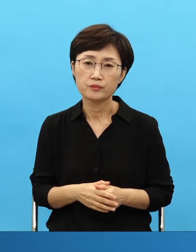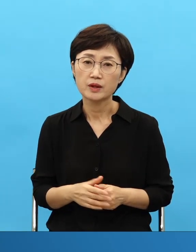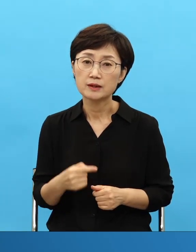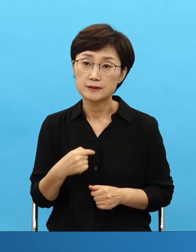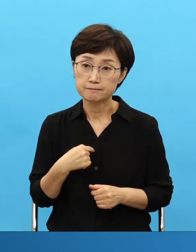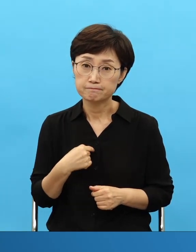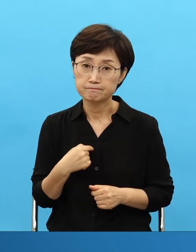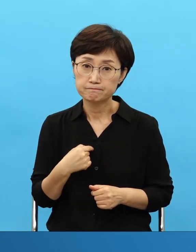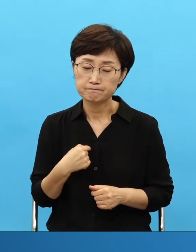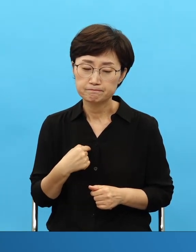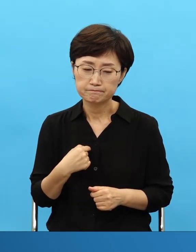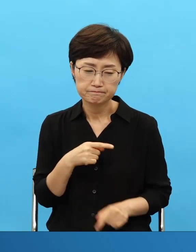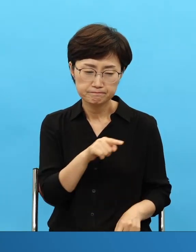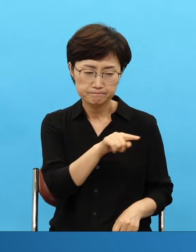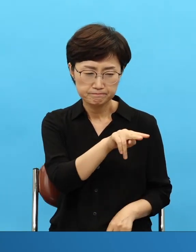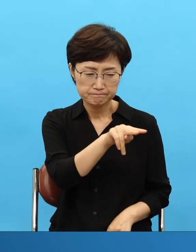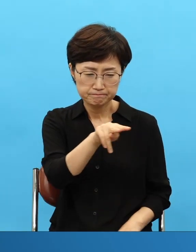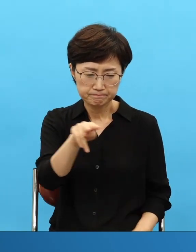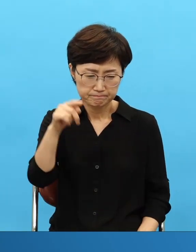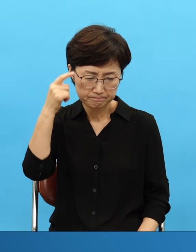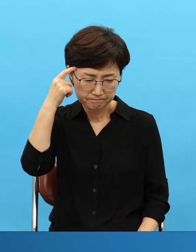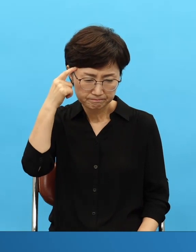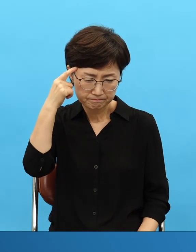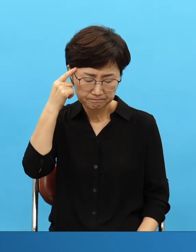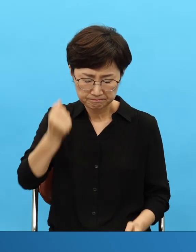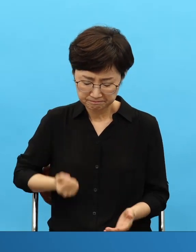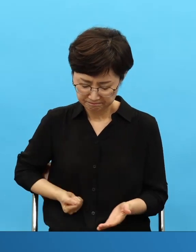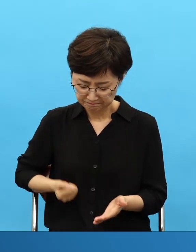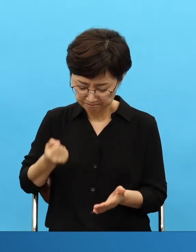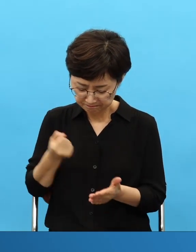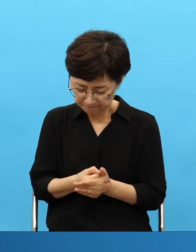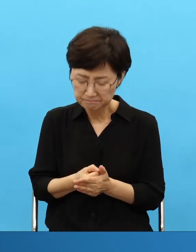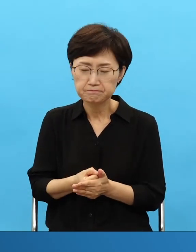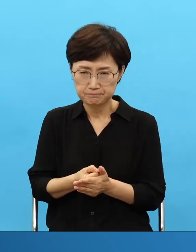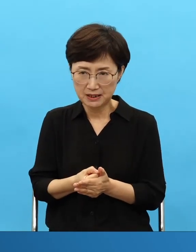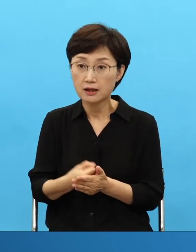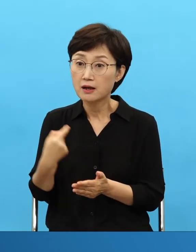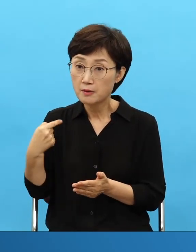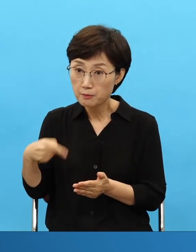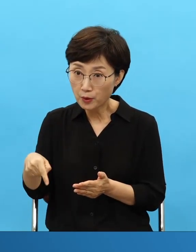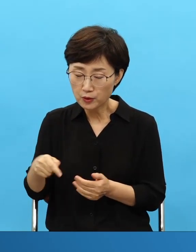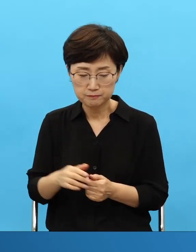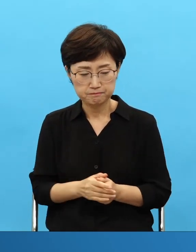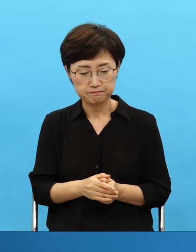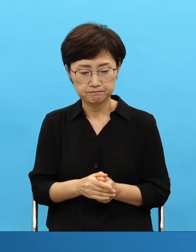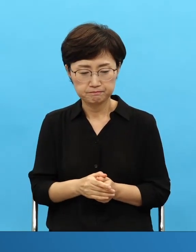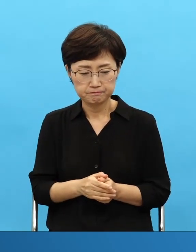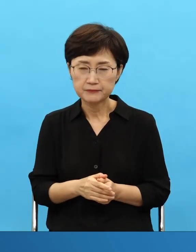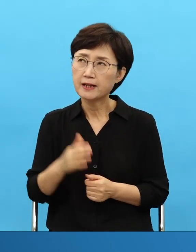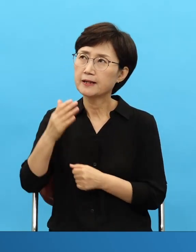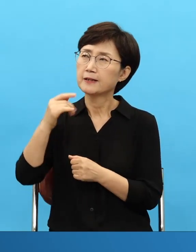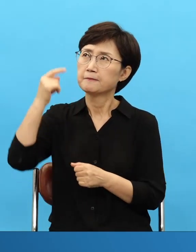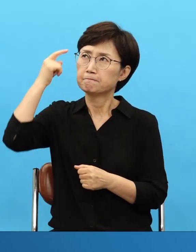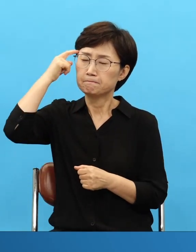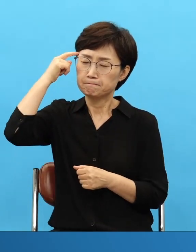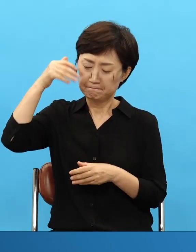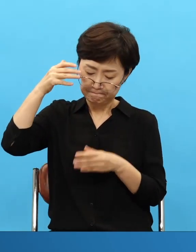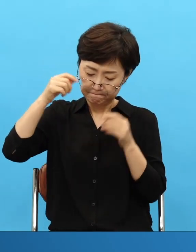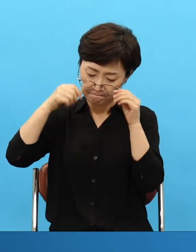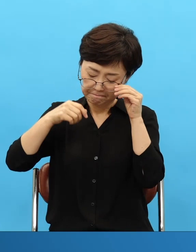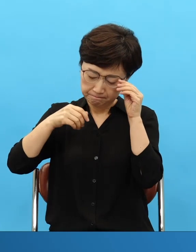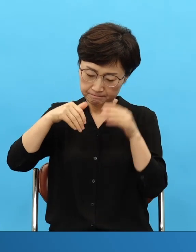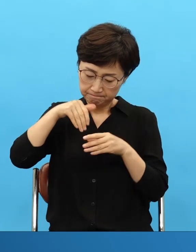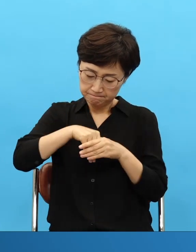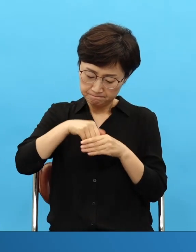마음에 결단을 했어요. And that's why I resolved in my heart. 그거를 심었다 이거요. And that's what I'm going to plant.